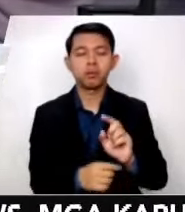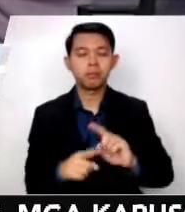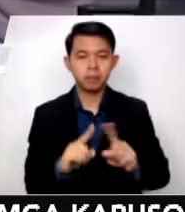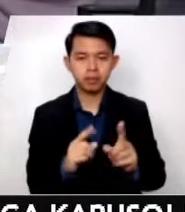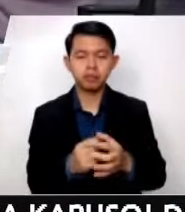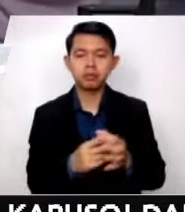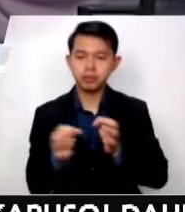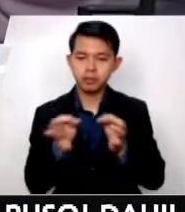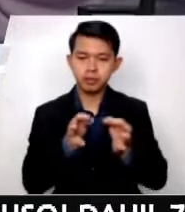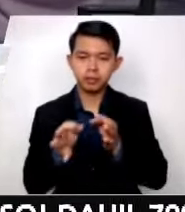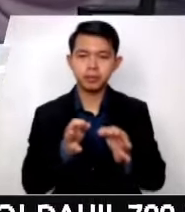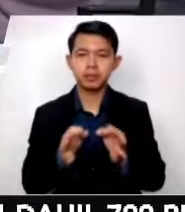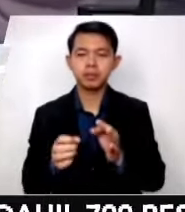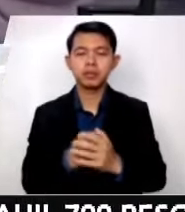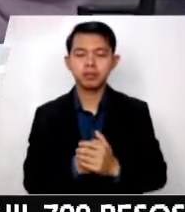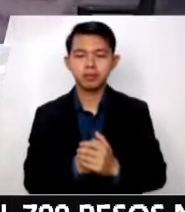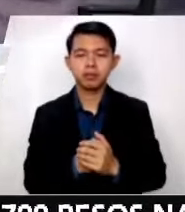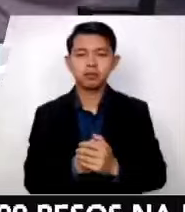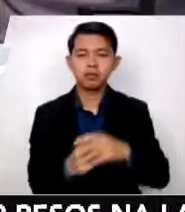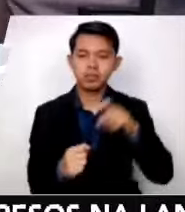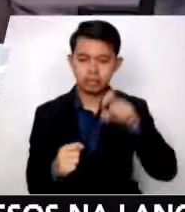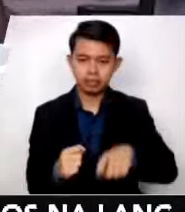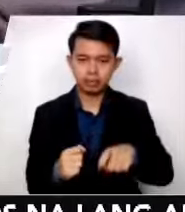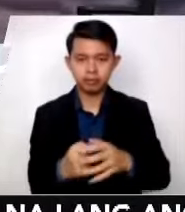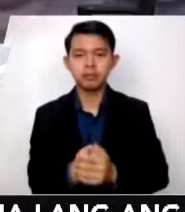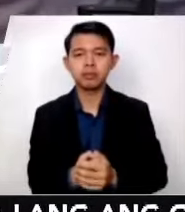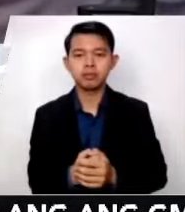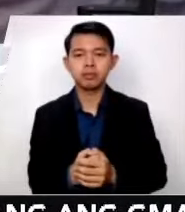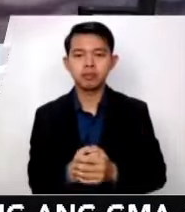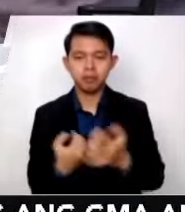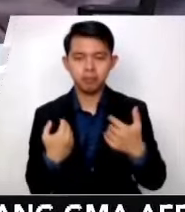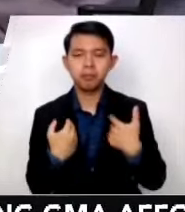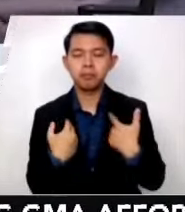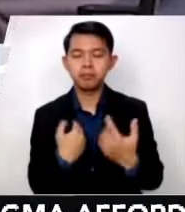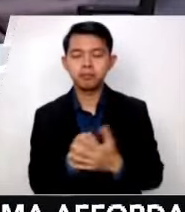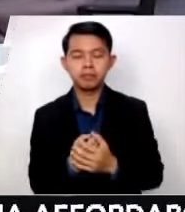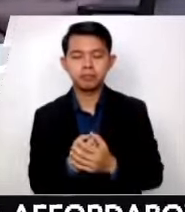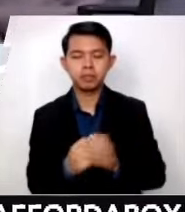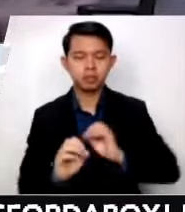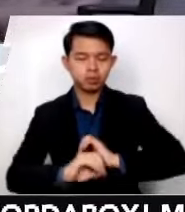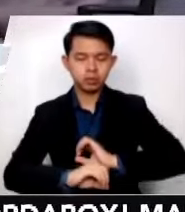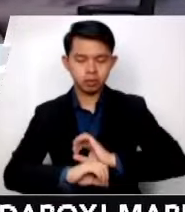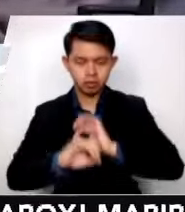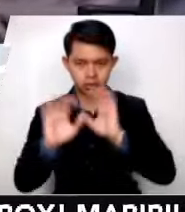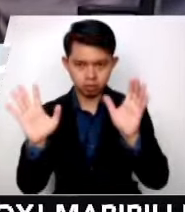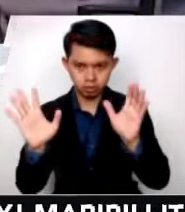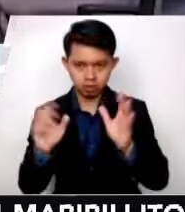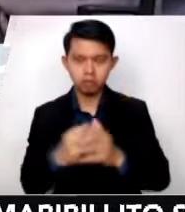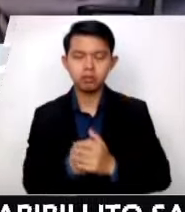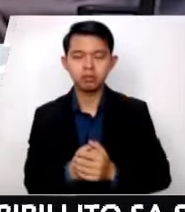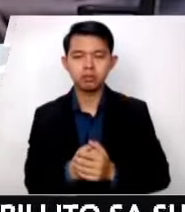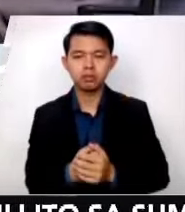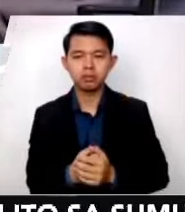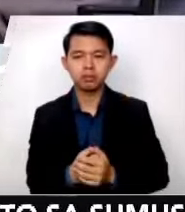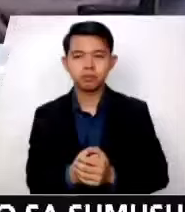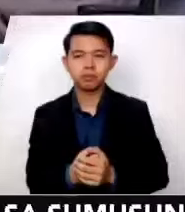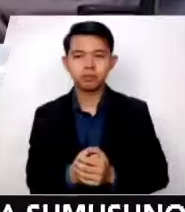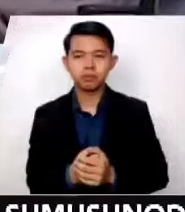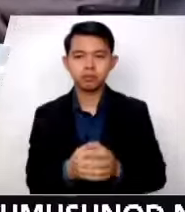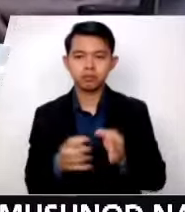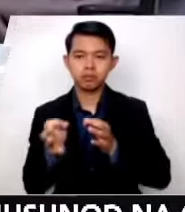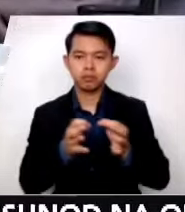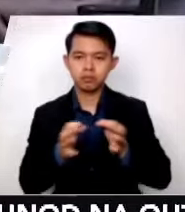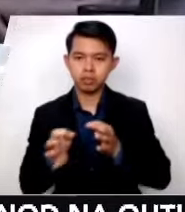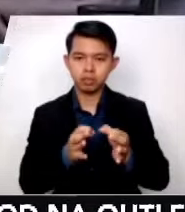dito kailangan magkaroon ng malinaw malinaw na pagpapaliwanag sa